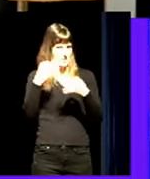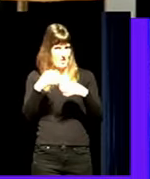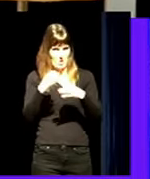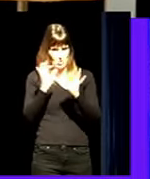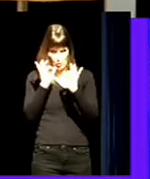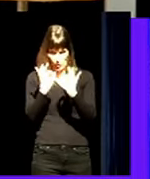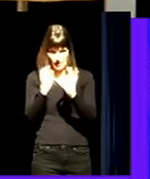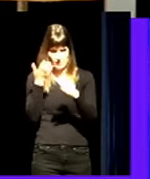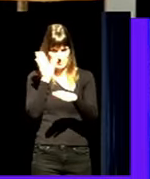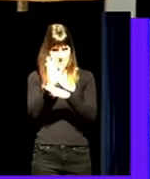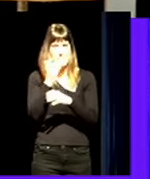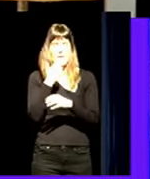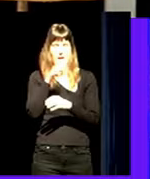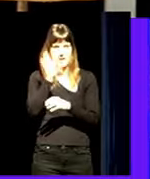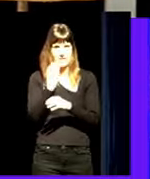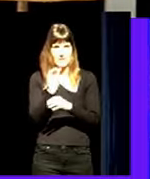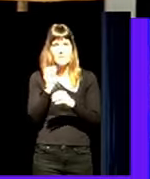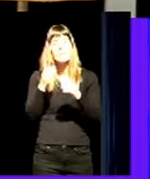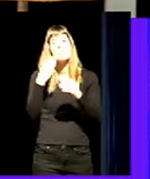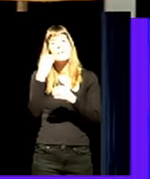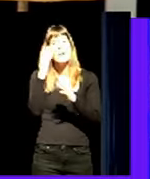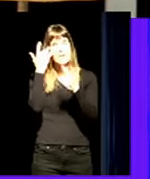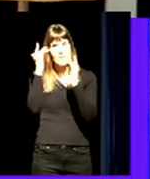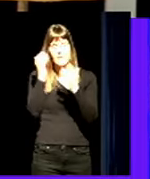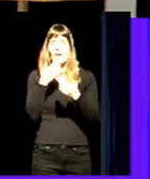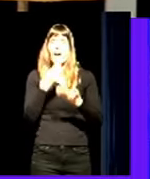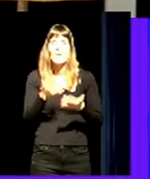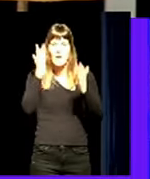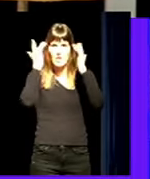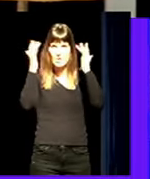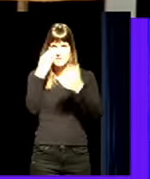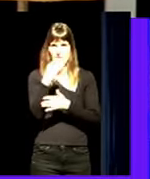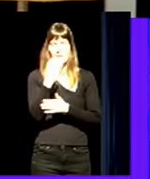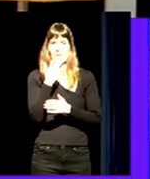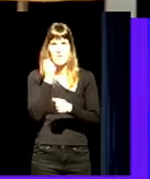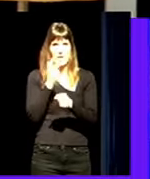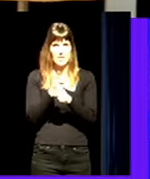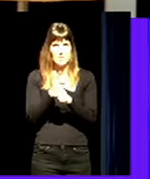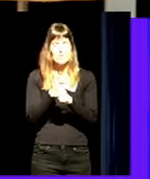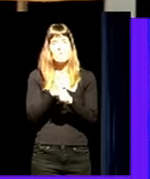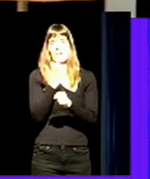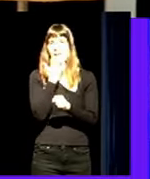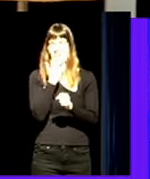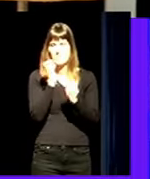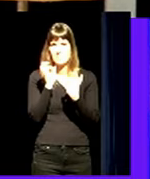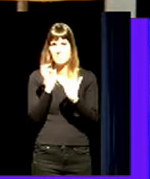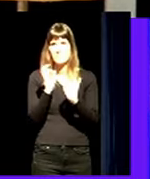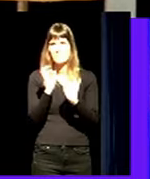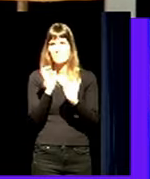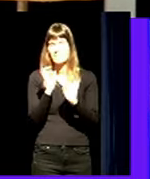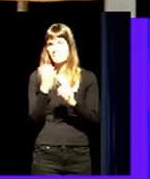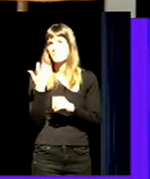eta konkretuki nera behin jasotzen ari dagoen, ez da oso adibide konkretu bat, ez da, haiek jarretzen dute edo